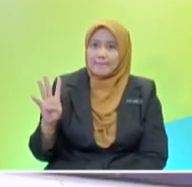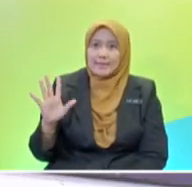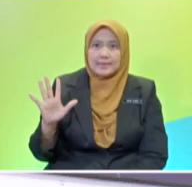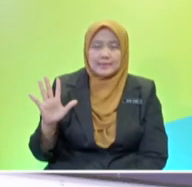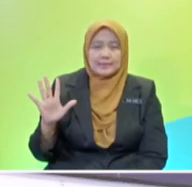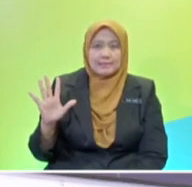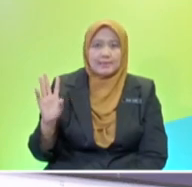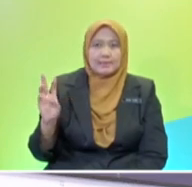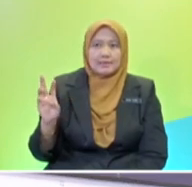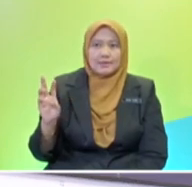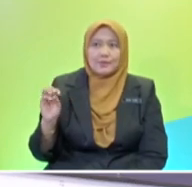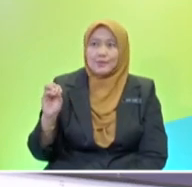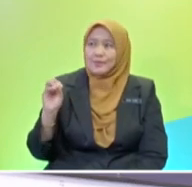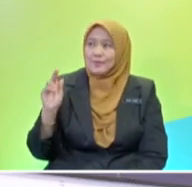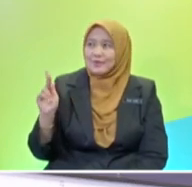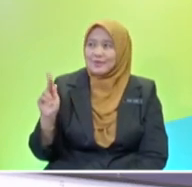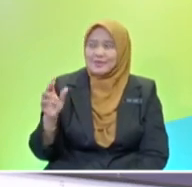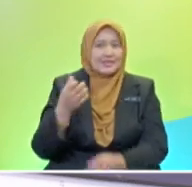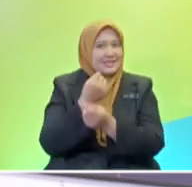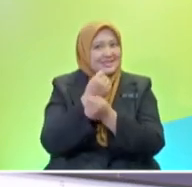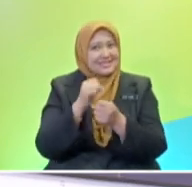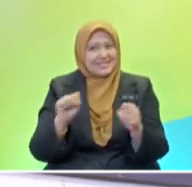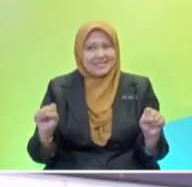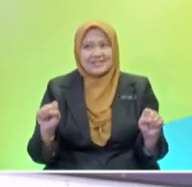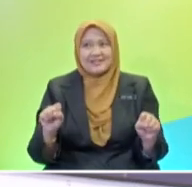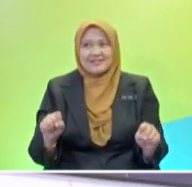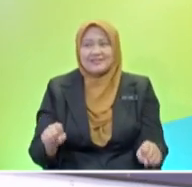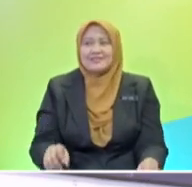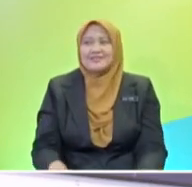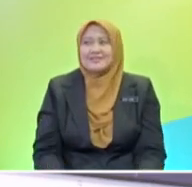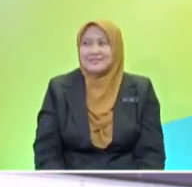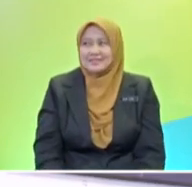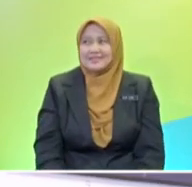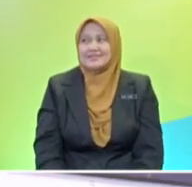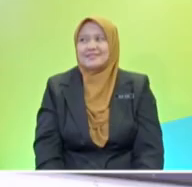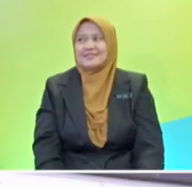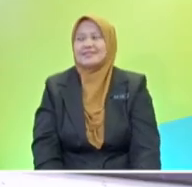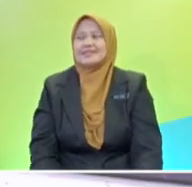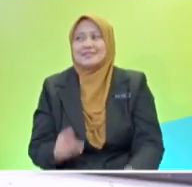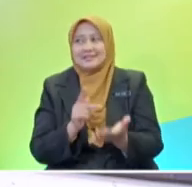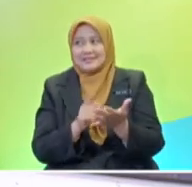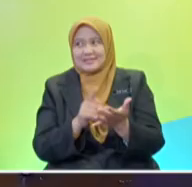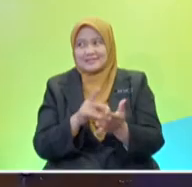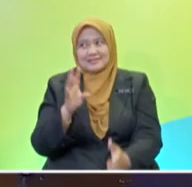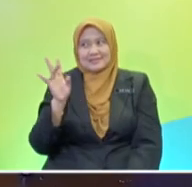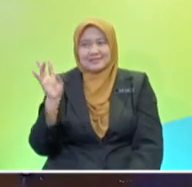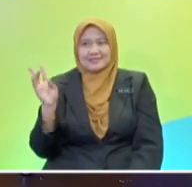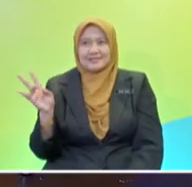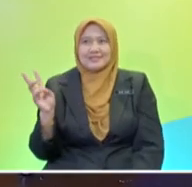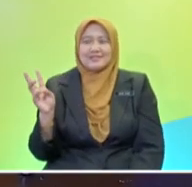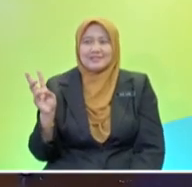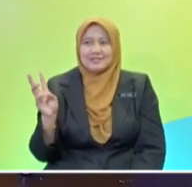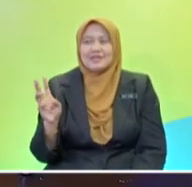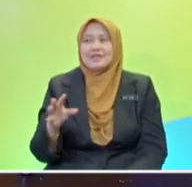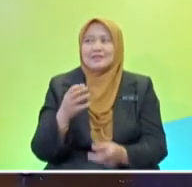lima. Okey, cikgu. Dah. Oh, bagusnya. Kiraan yang keberapa murid-murid? Yang keenam. Oh, nampaknya laju.